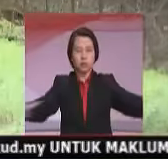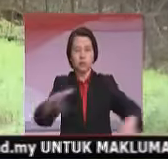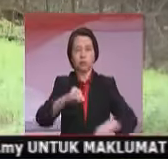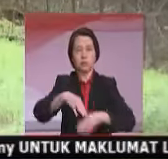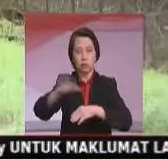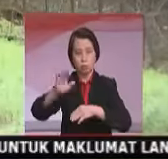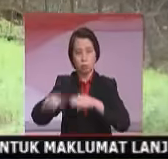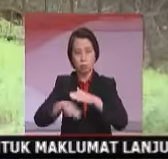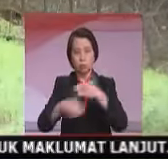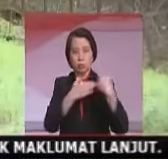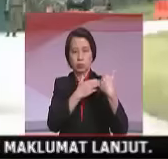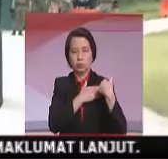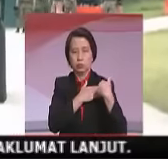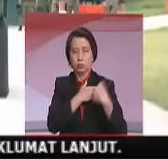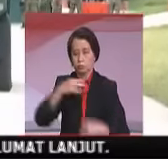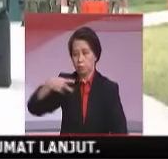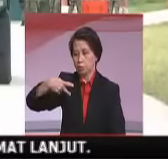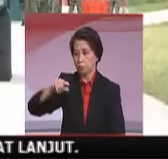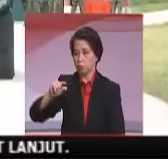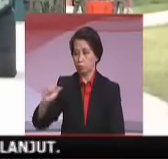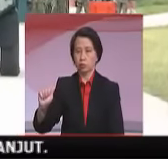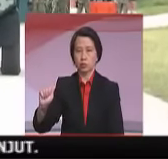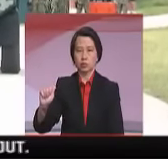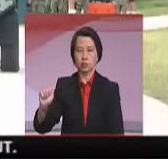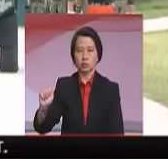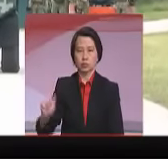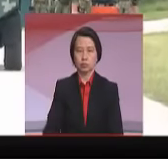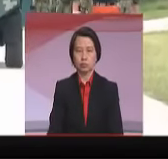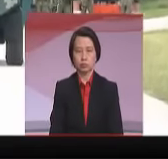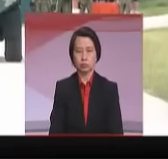selebihnya adalah di bawah pengawasan pasukan gerakan UMNO PGA.